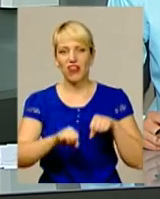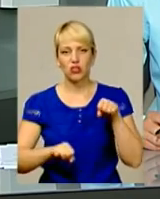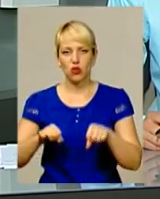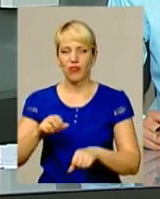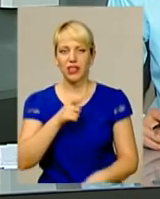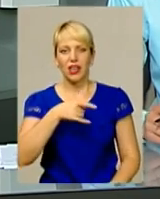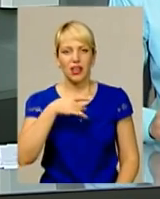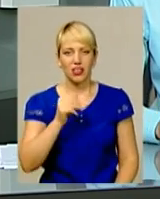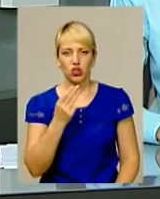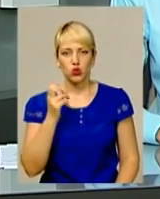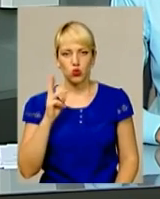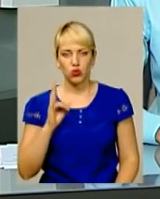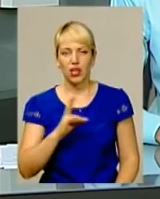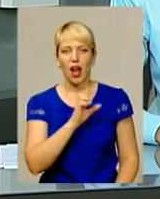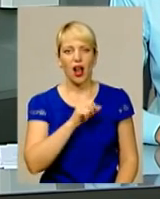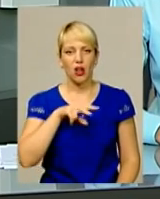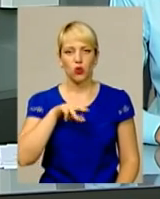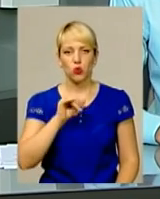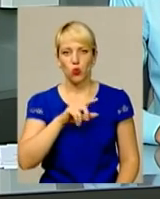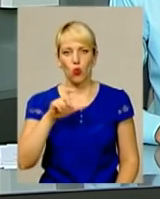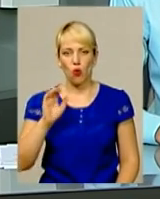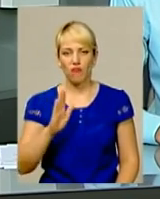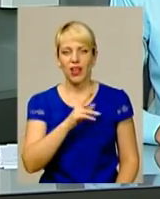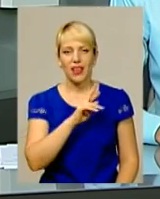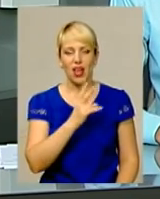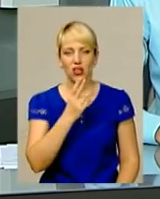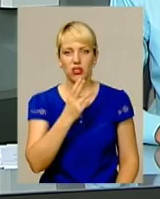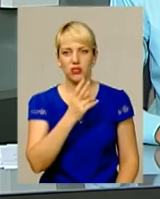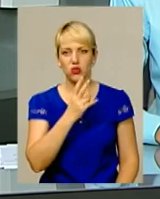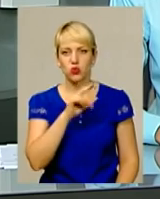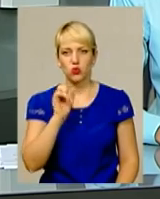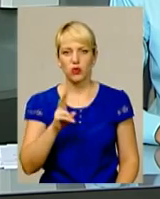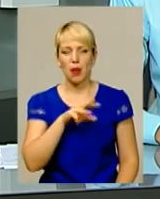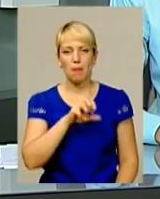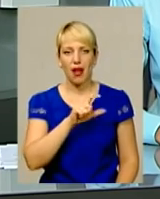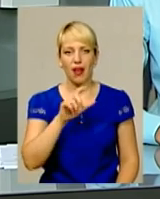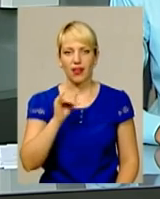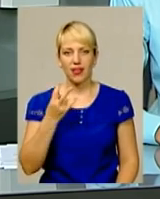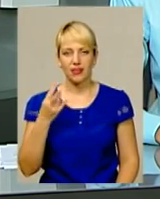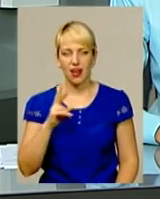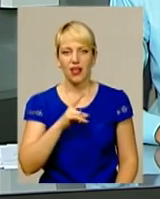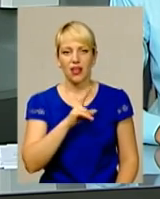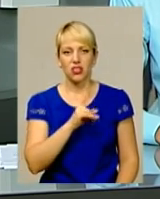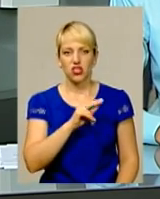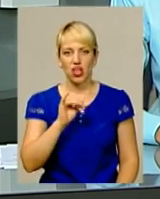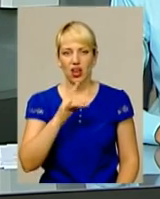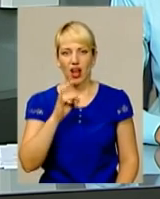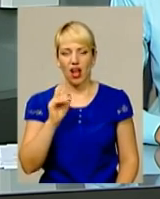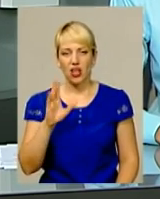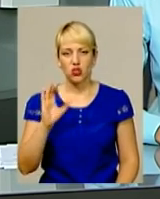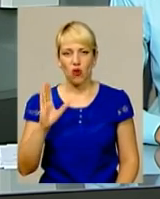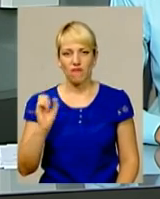Інна Грищун, Павло Алтухов та Дмитро Янчук. Ще троє спортсменів – Аліна Махиня, Алла Черкасова та Олександр